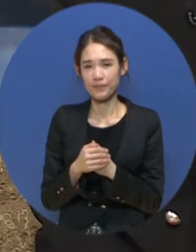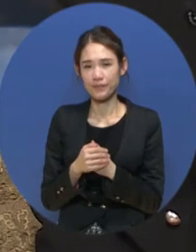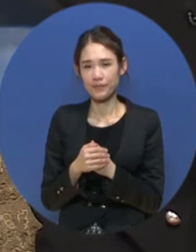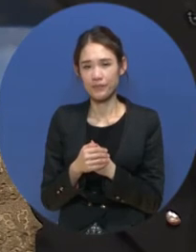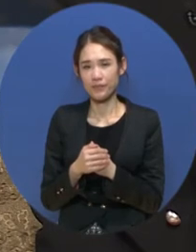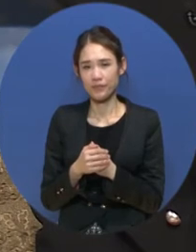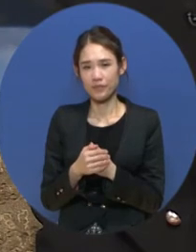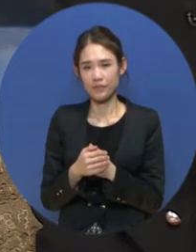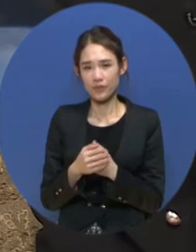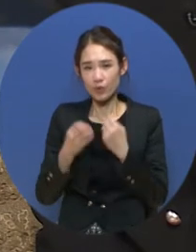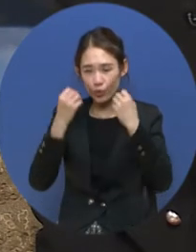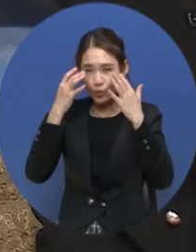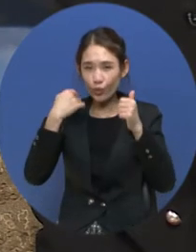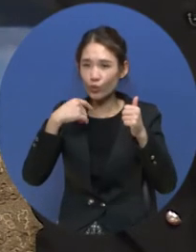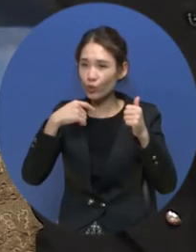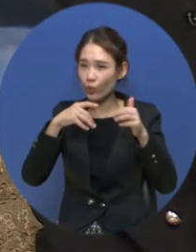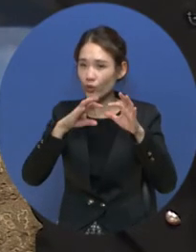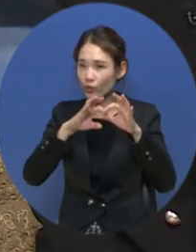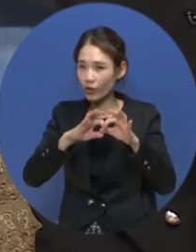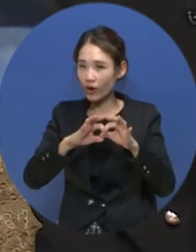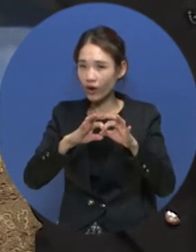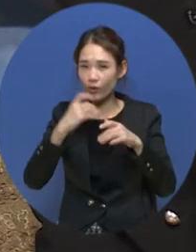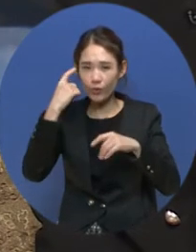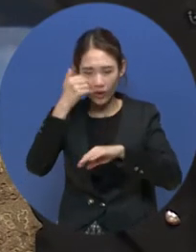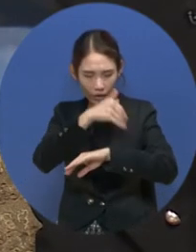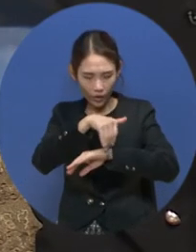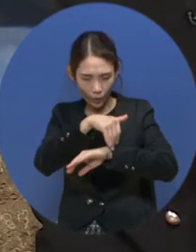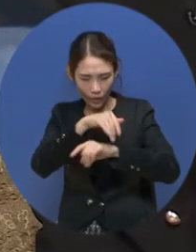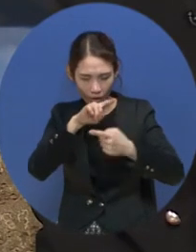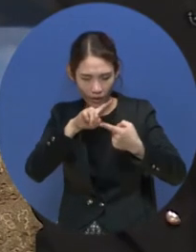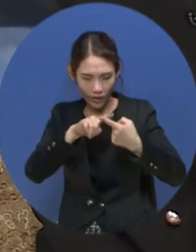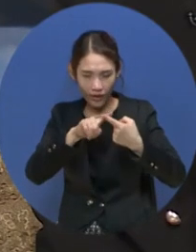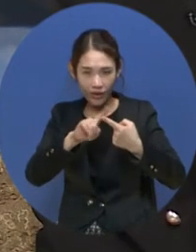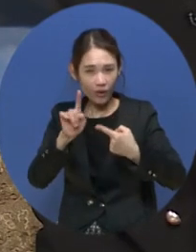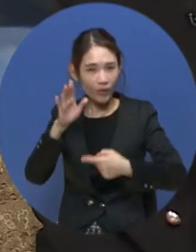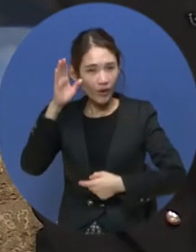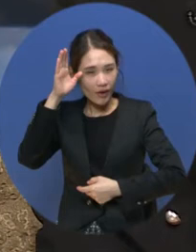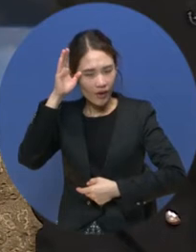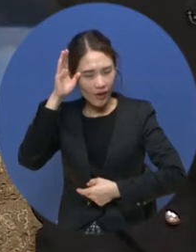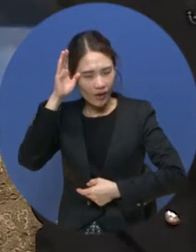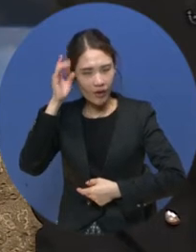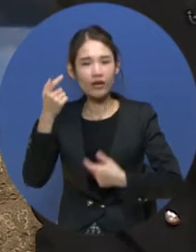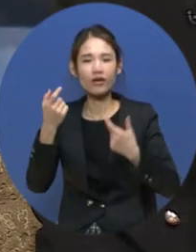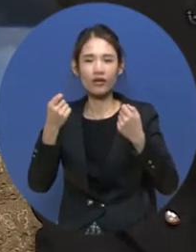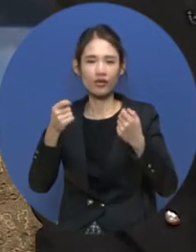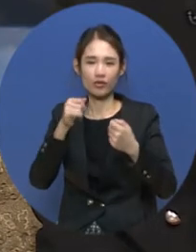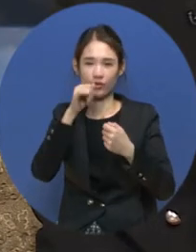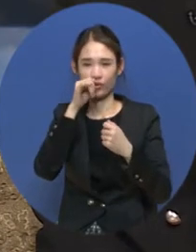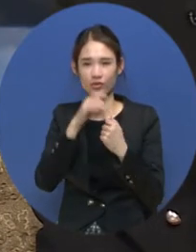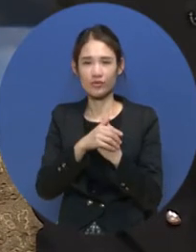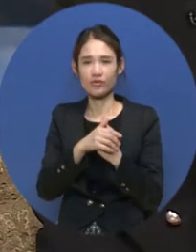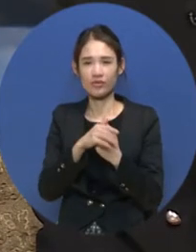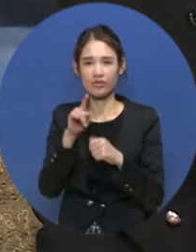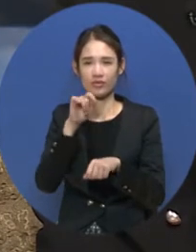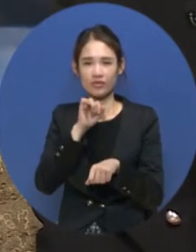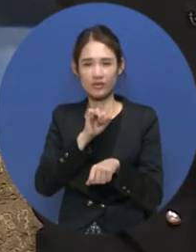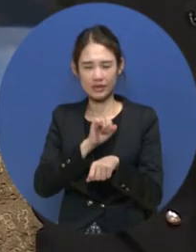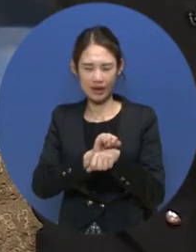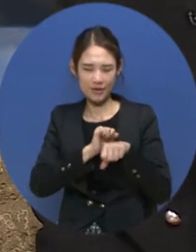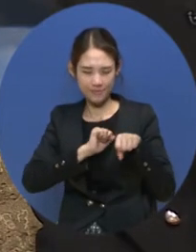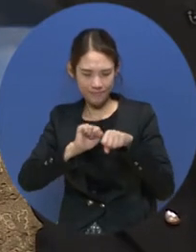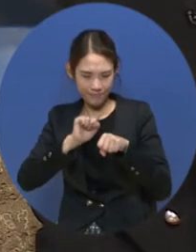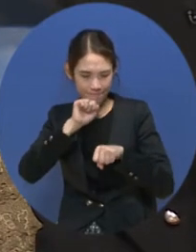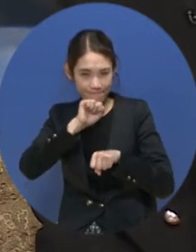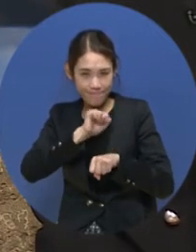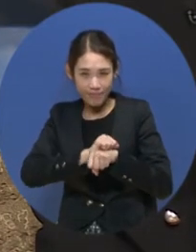보니까 새로운 계획에 대한 그 어떤 기대감이나 그런 것들도 있고 또 그것을